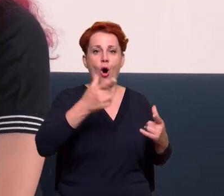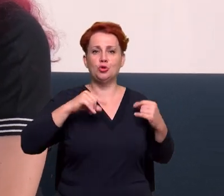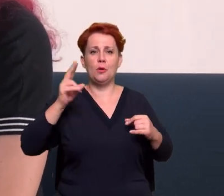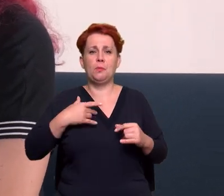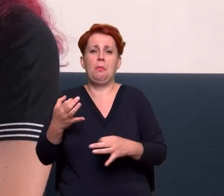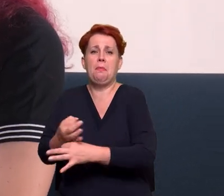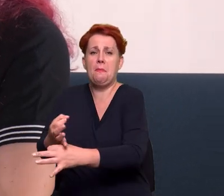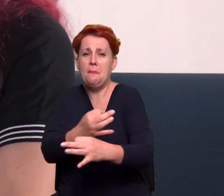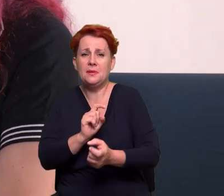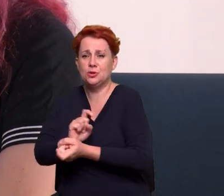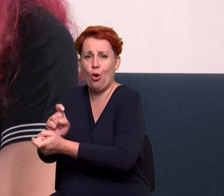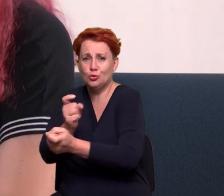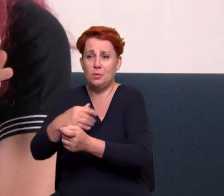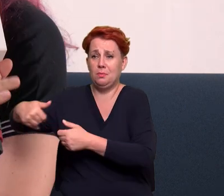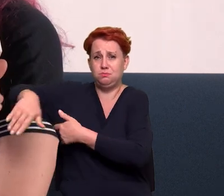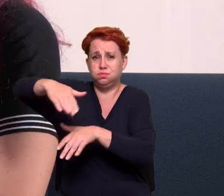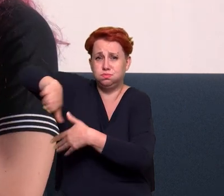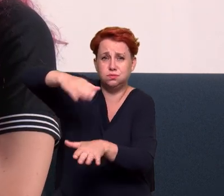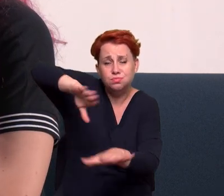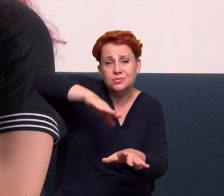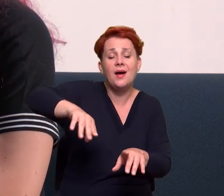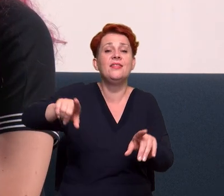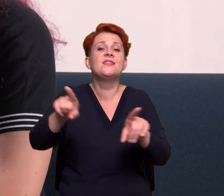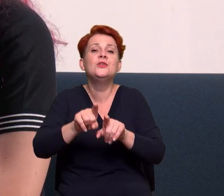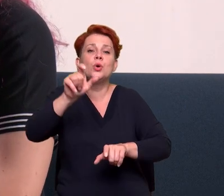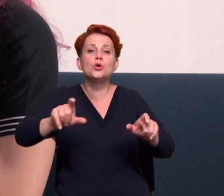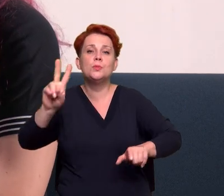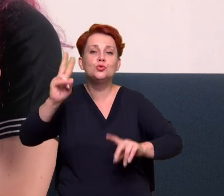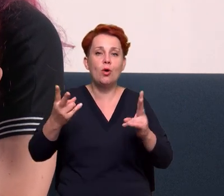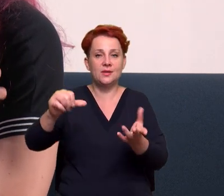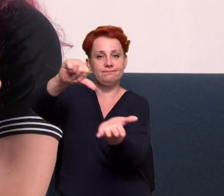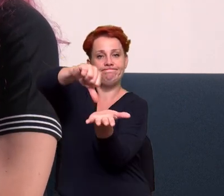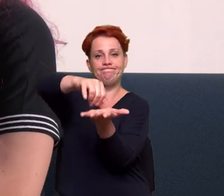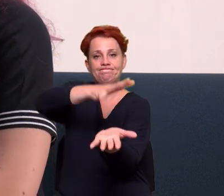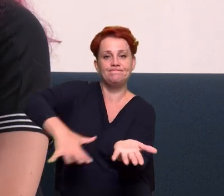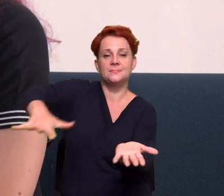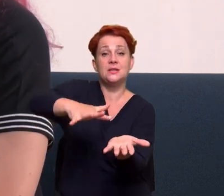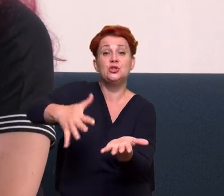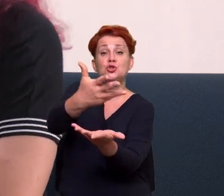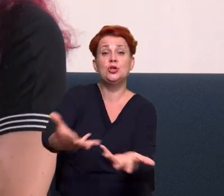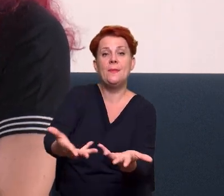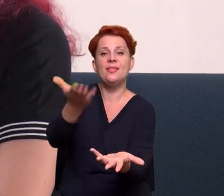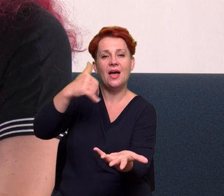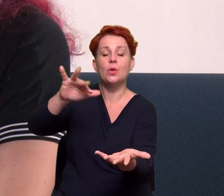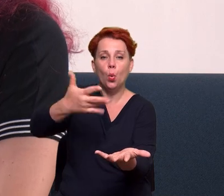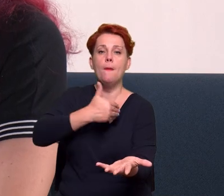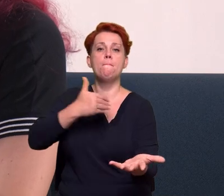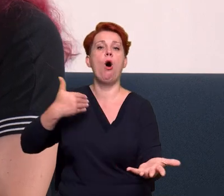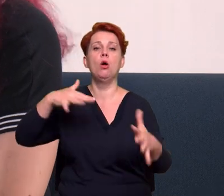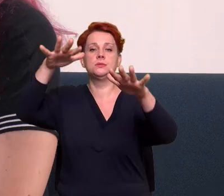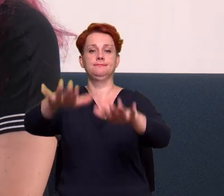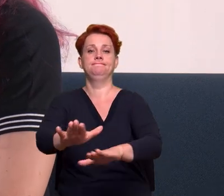z tych małych ojczyzn na wschodzie, ale to są też na przykład osadnicy z centrali tak zwanej, tak? Czyli z tych ziem dawnych, z tego właśnie polskiego